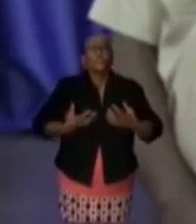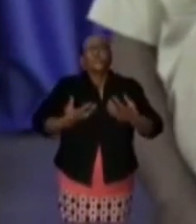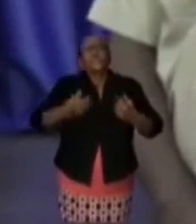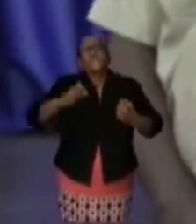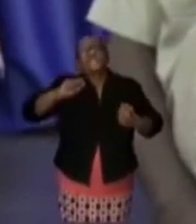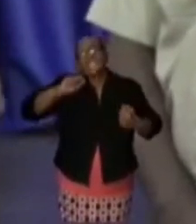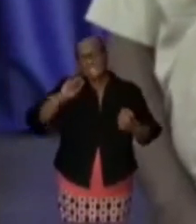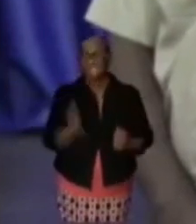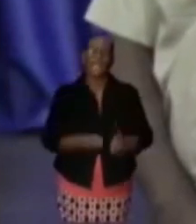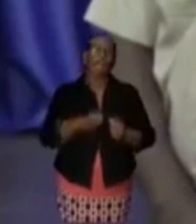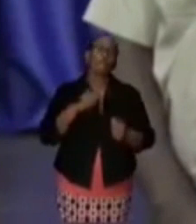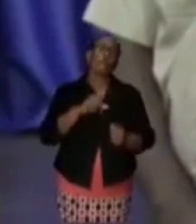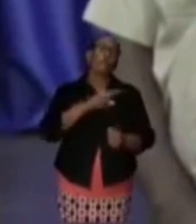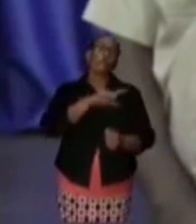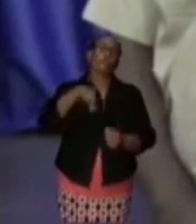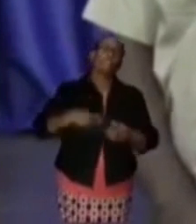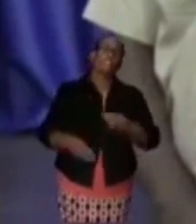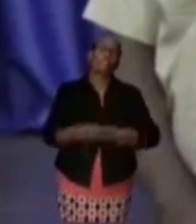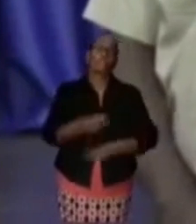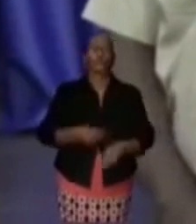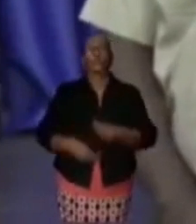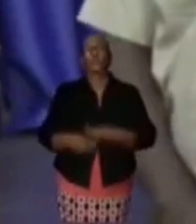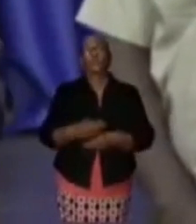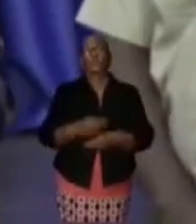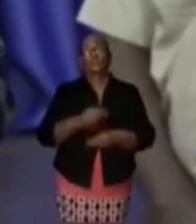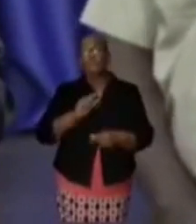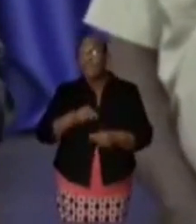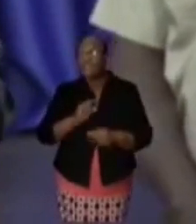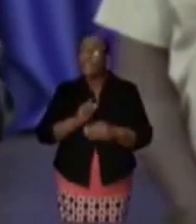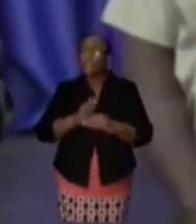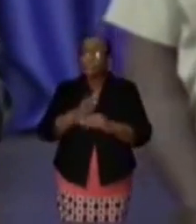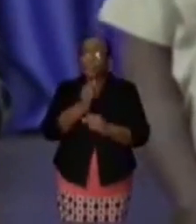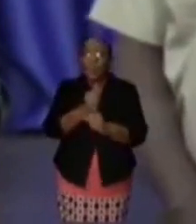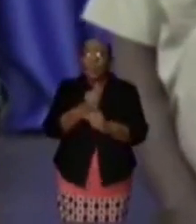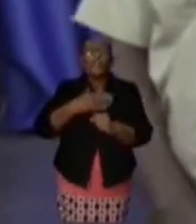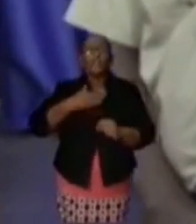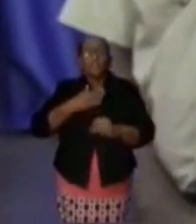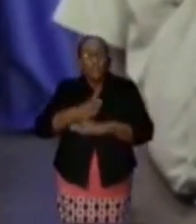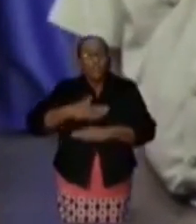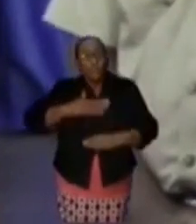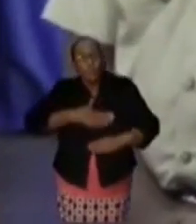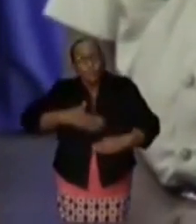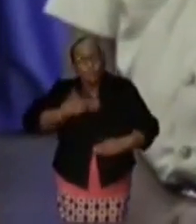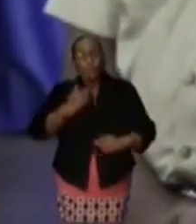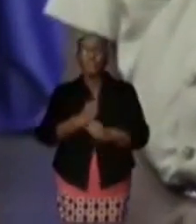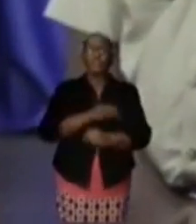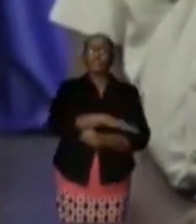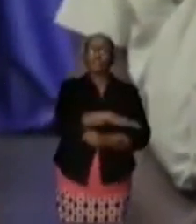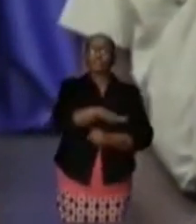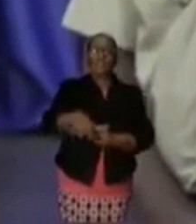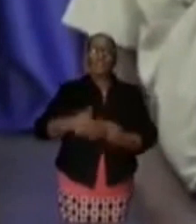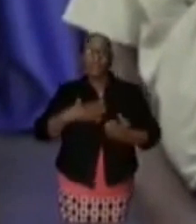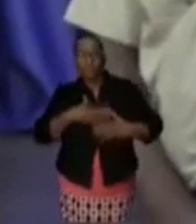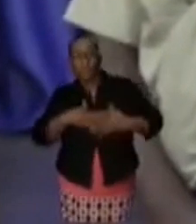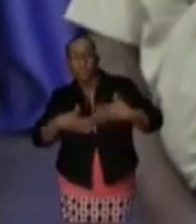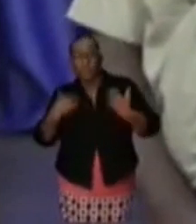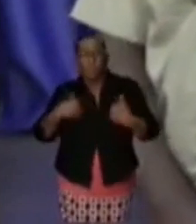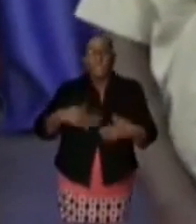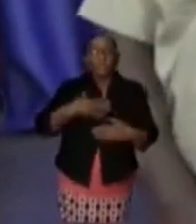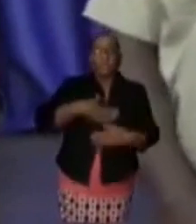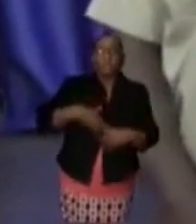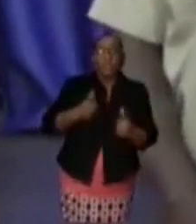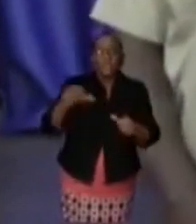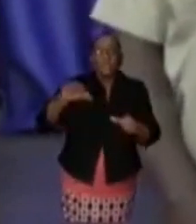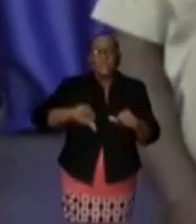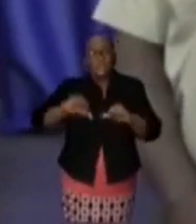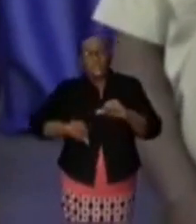betekenen voor onze economie. En dat zal doorwerken naar de sociaal-maatschappelijke sectoren. Het zal doorwerken naar